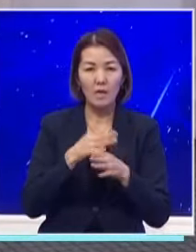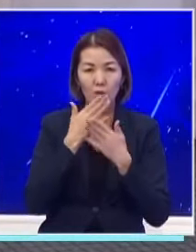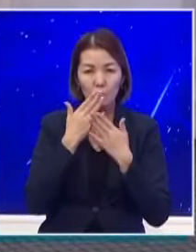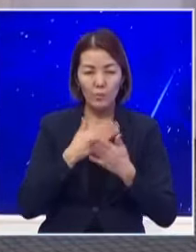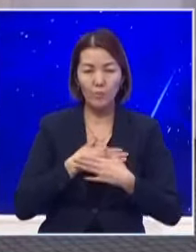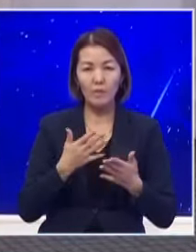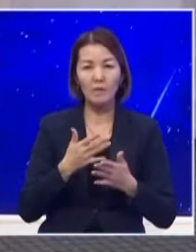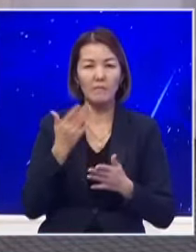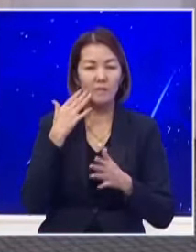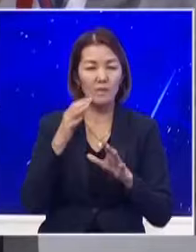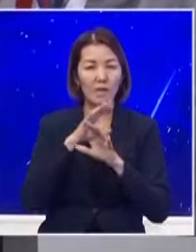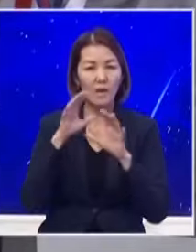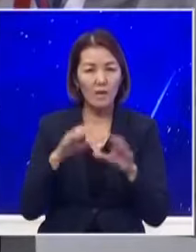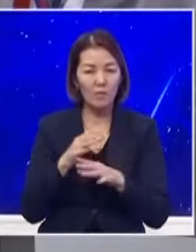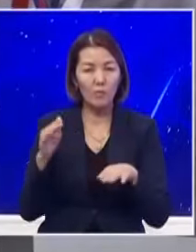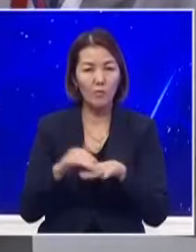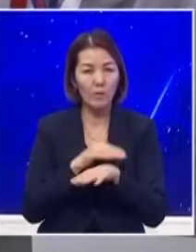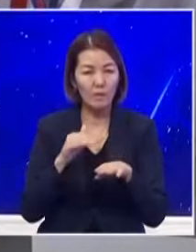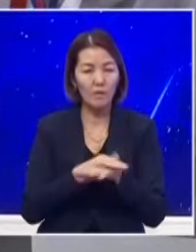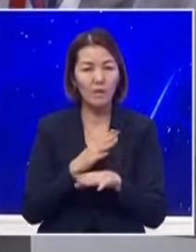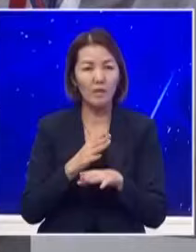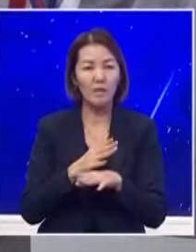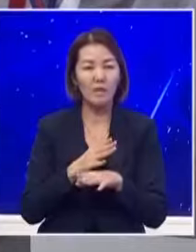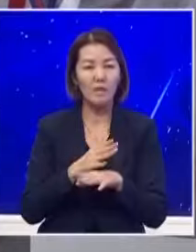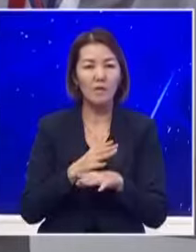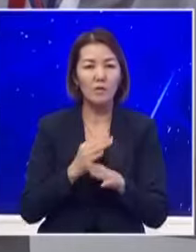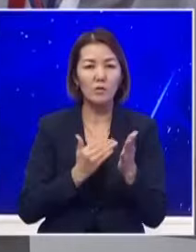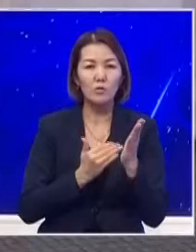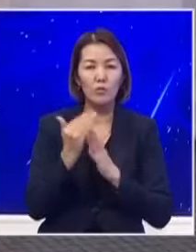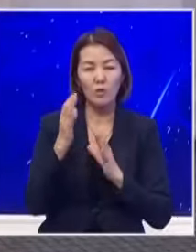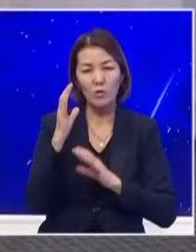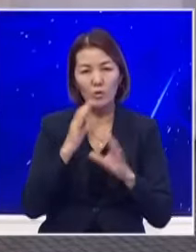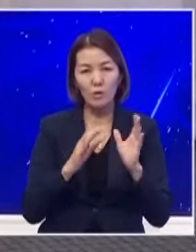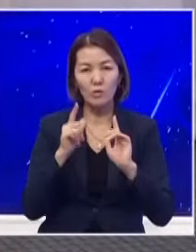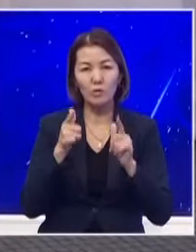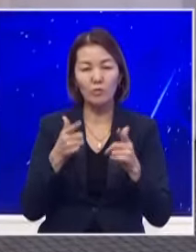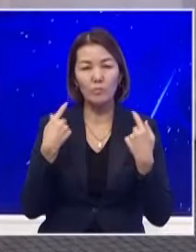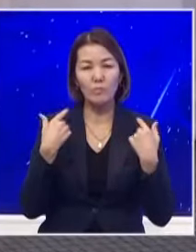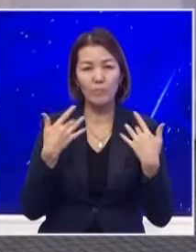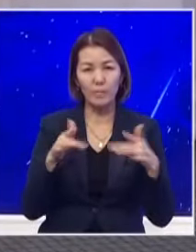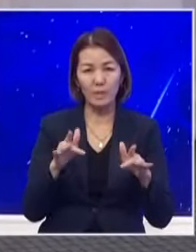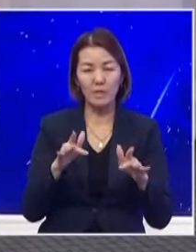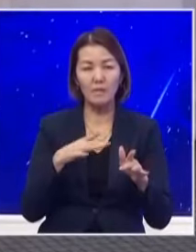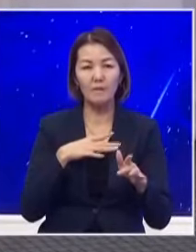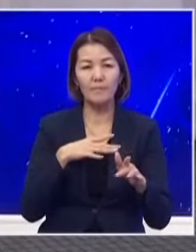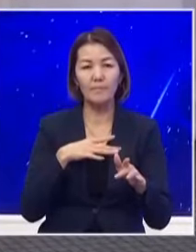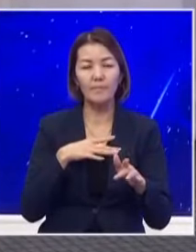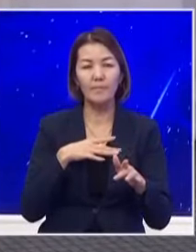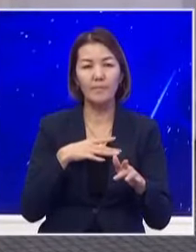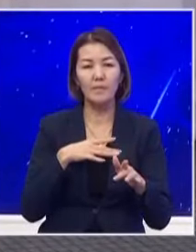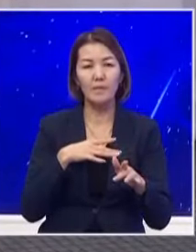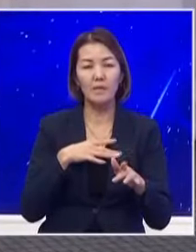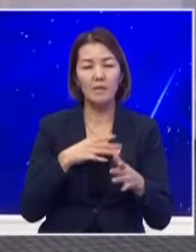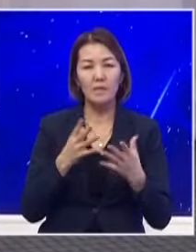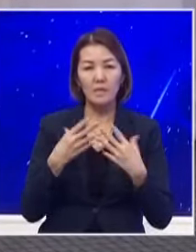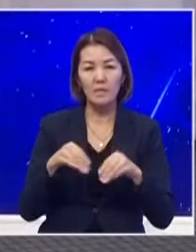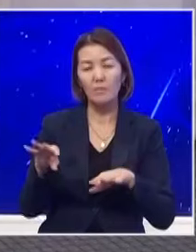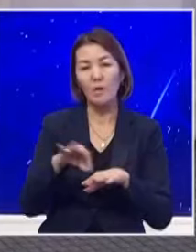кісінің бүкіл өмірі жоғарғы оқу орнын бітірді. Сол жоғарғы оқу орнын бітіріп, семья